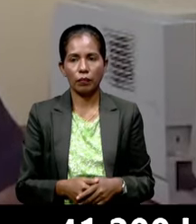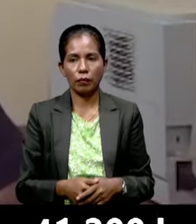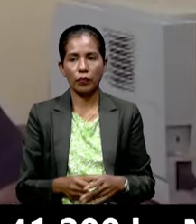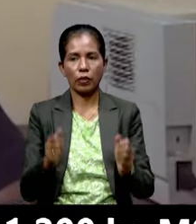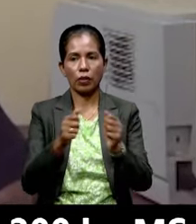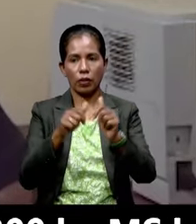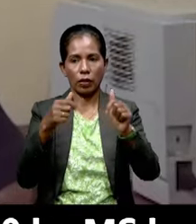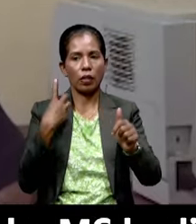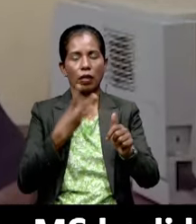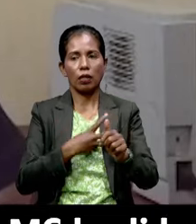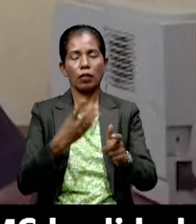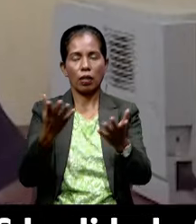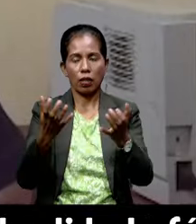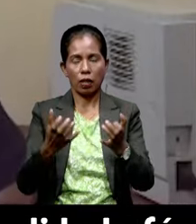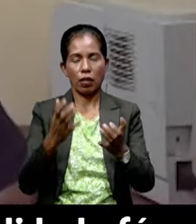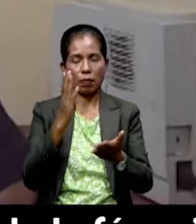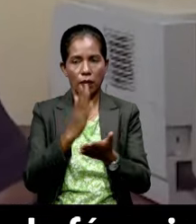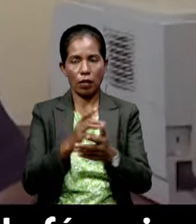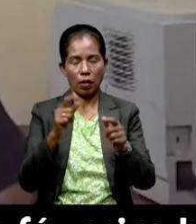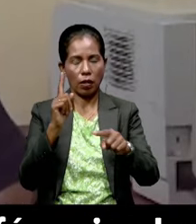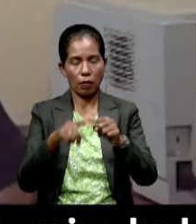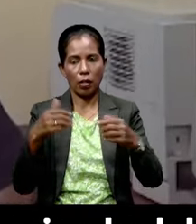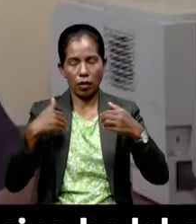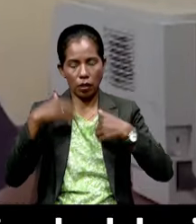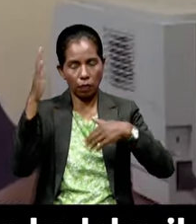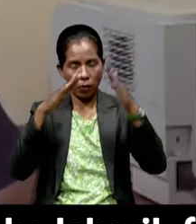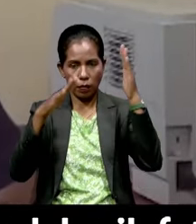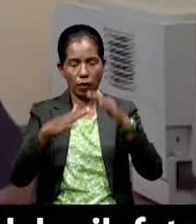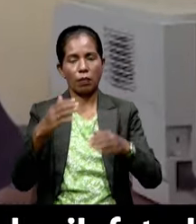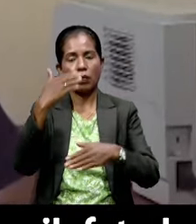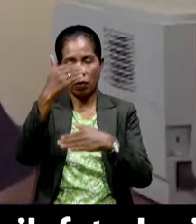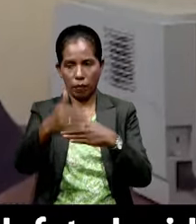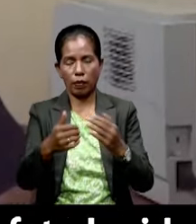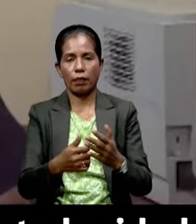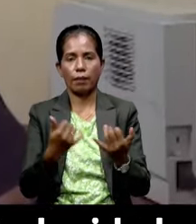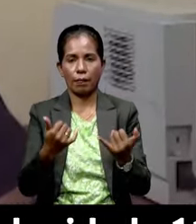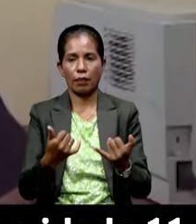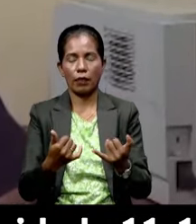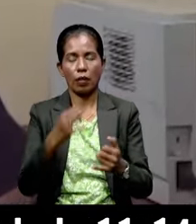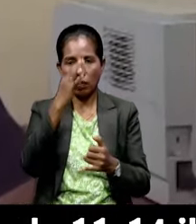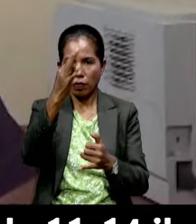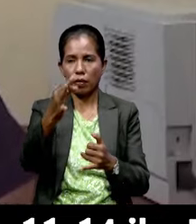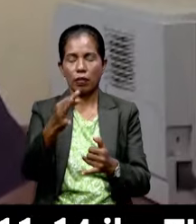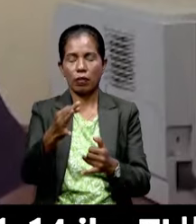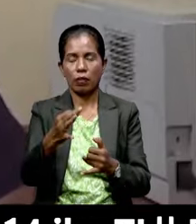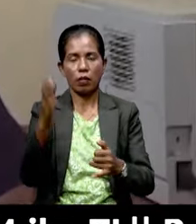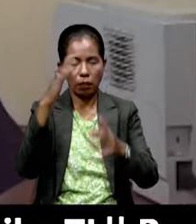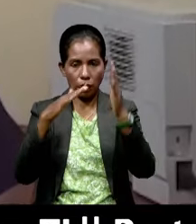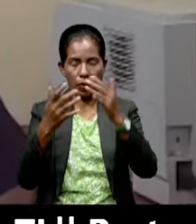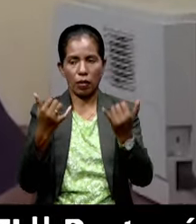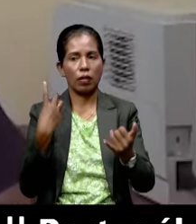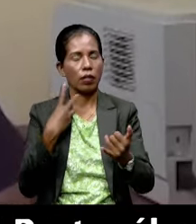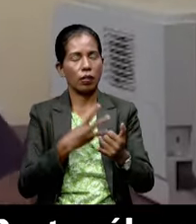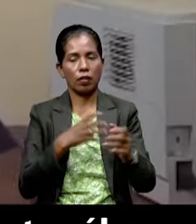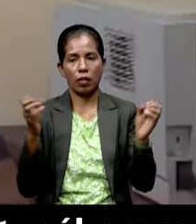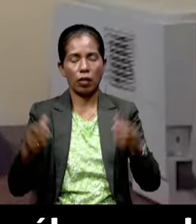hoi dene ita karena preven ini perlu bela kontestan ita biju. Ini maka ba oi ho aku testi dari aku nih itu sila